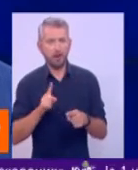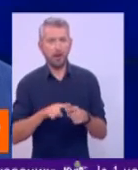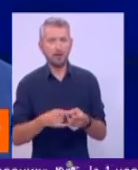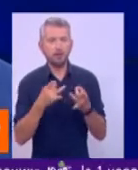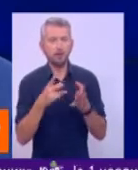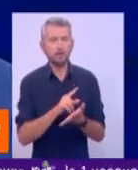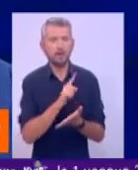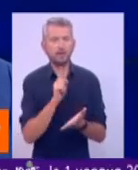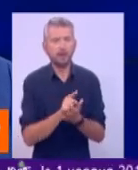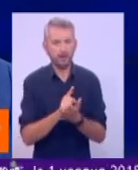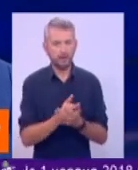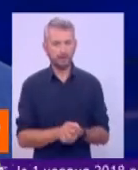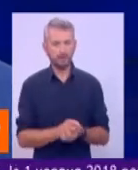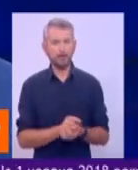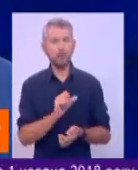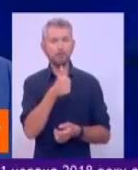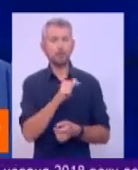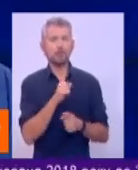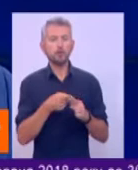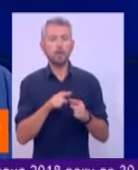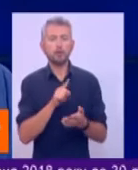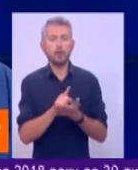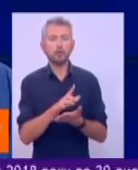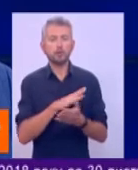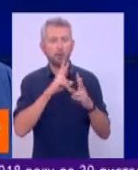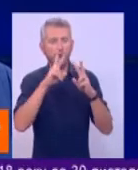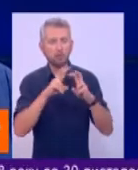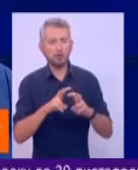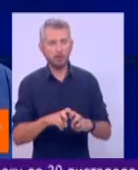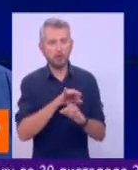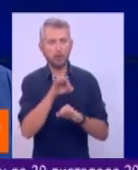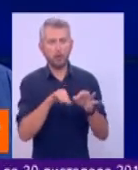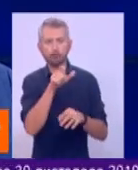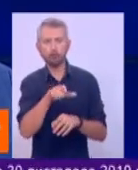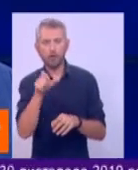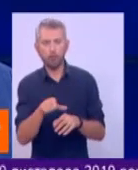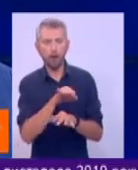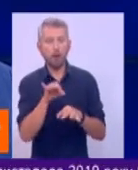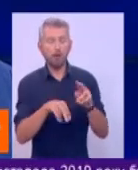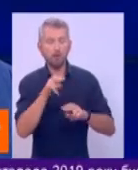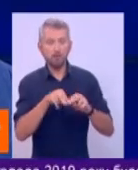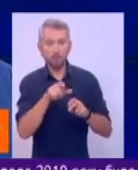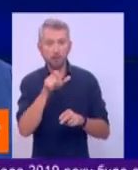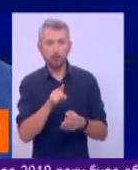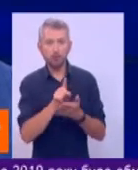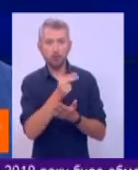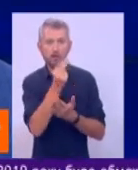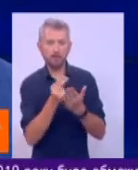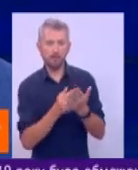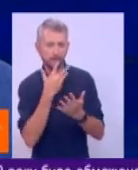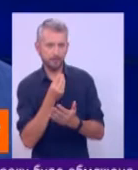просто обязательно. То есть первое, что это должен быть обследование конструкторов. То есть архитектор должен нарисовать красивый